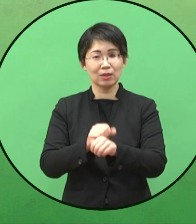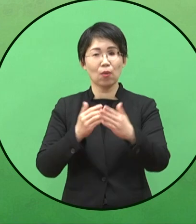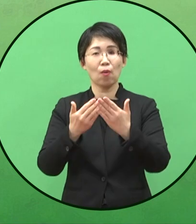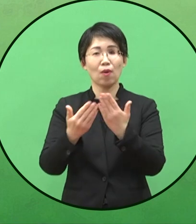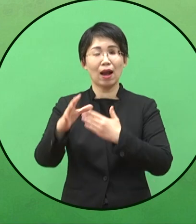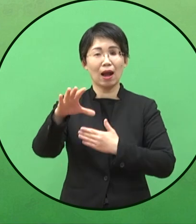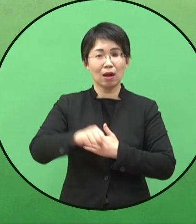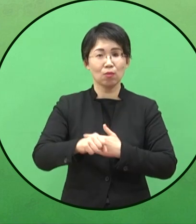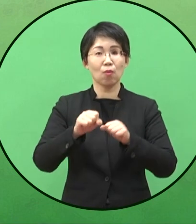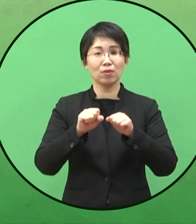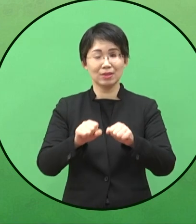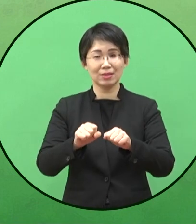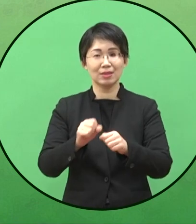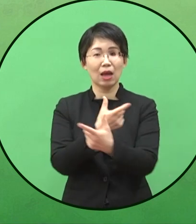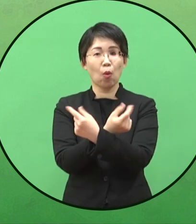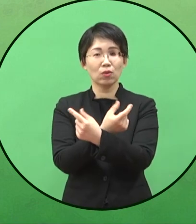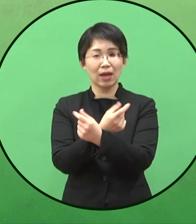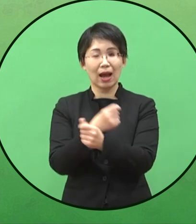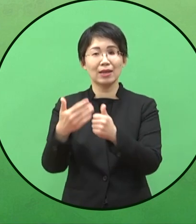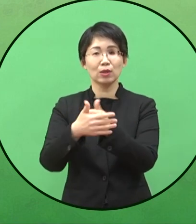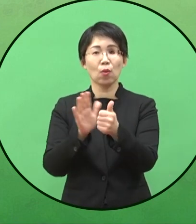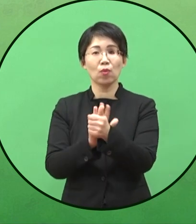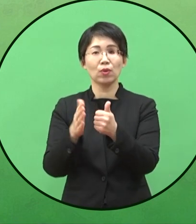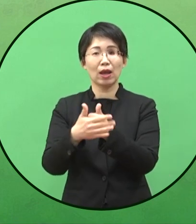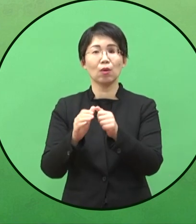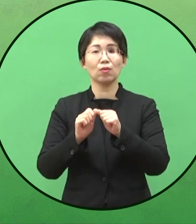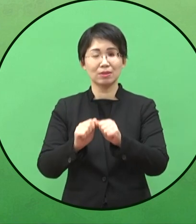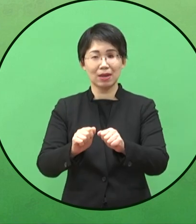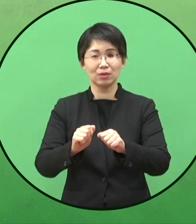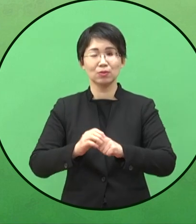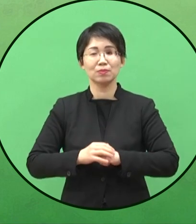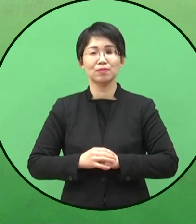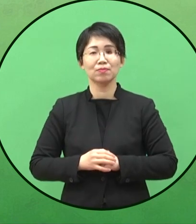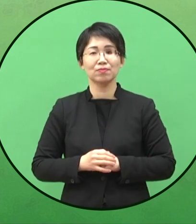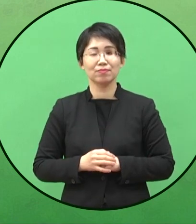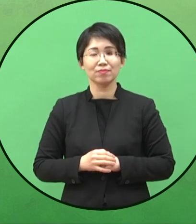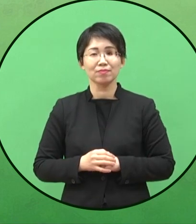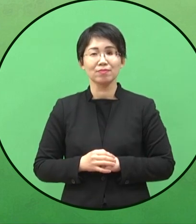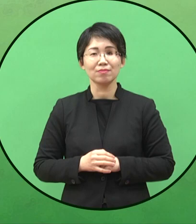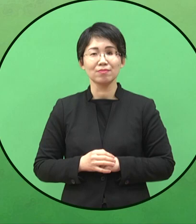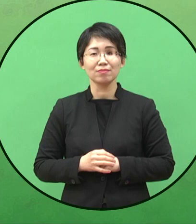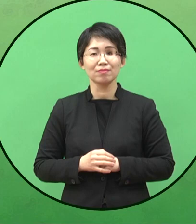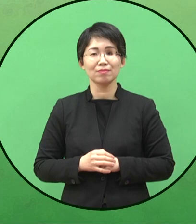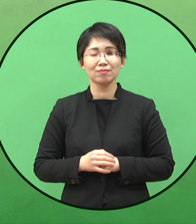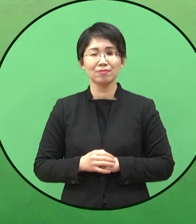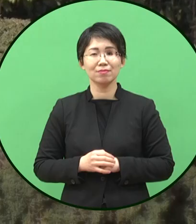保するとともに、お互いに協力し合うこととします。